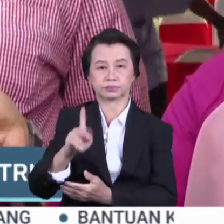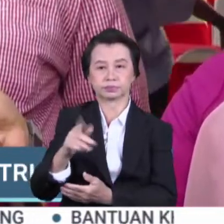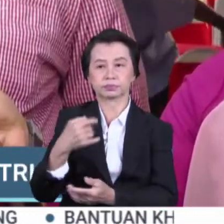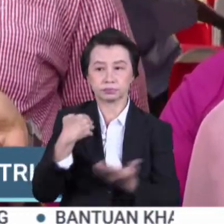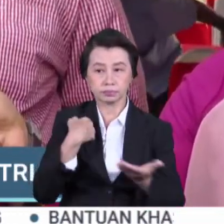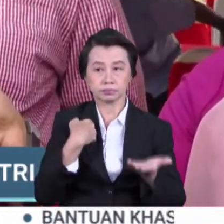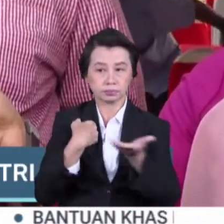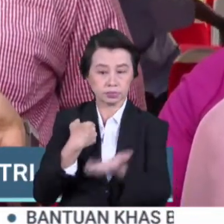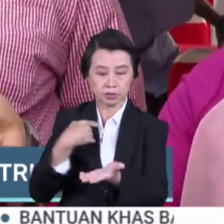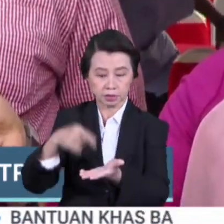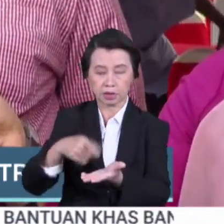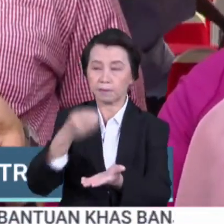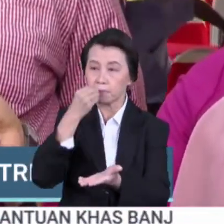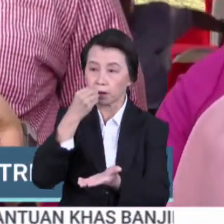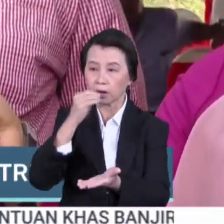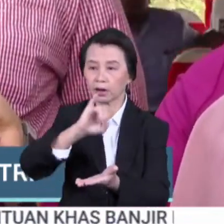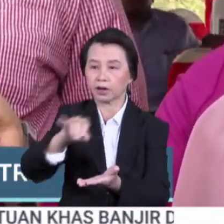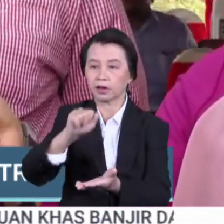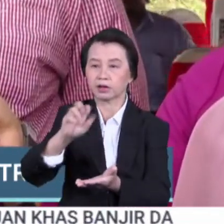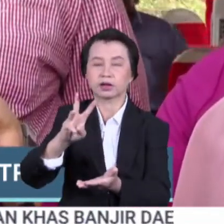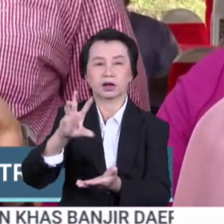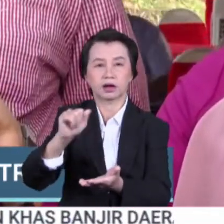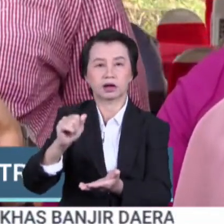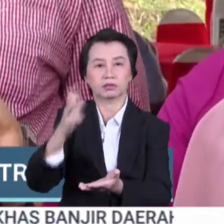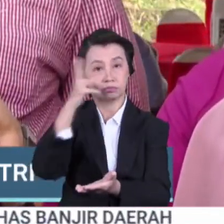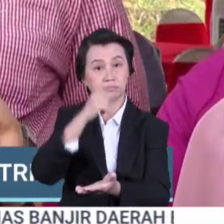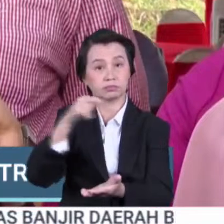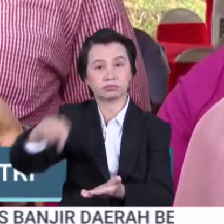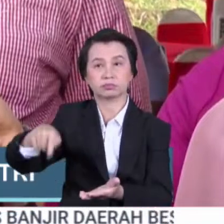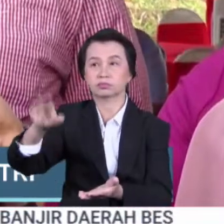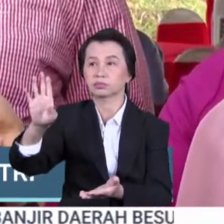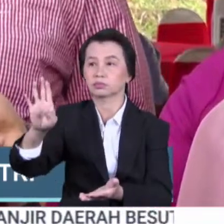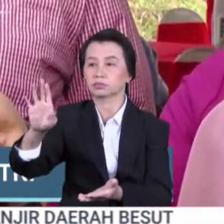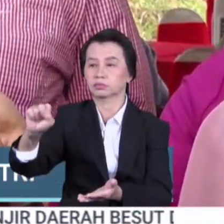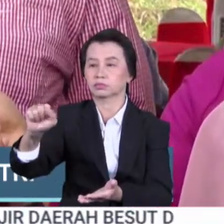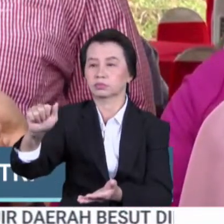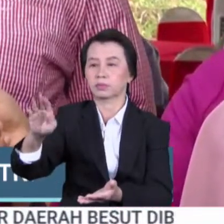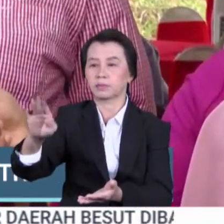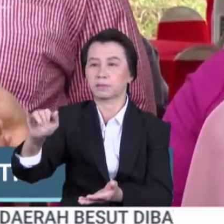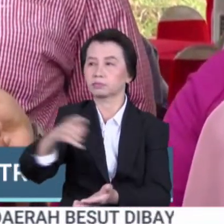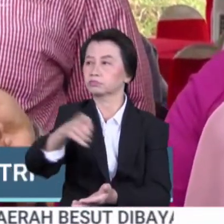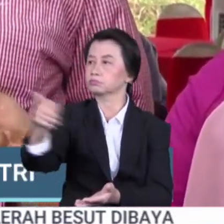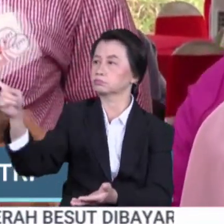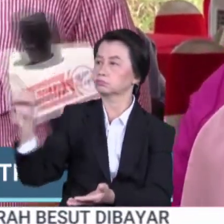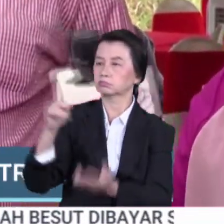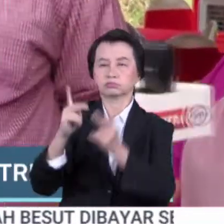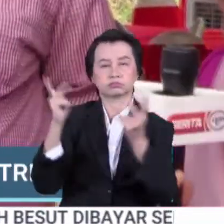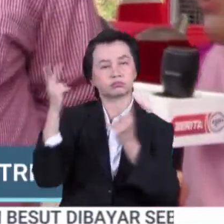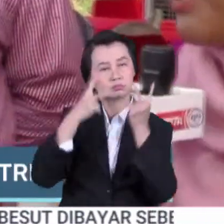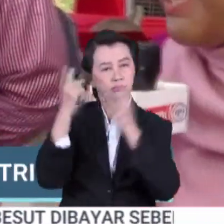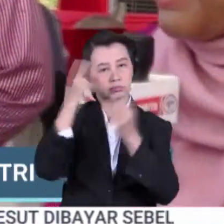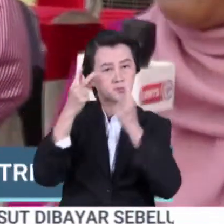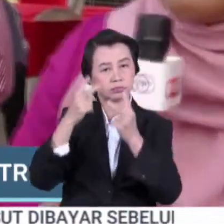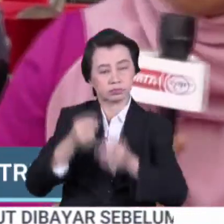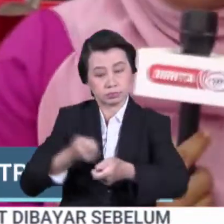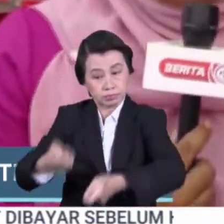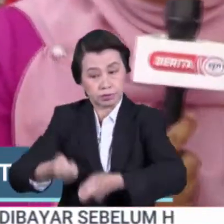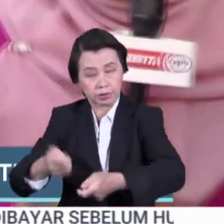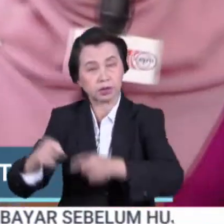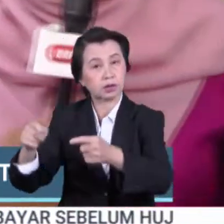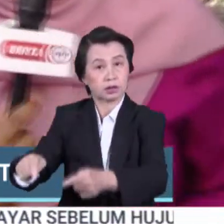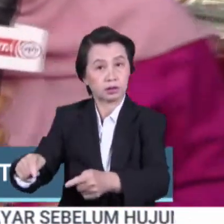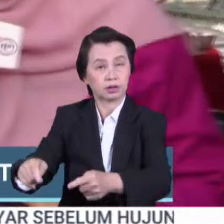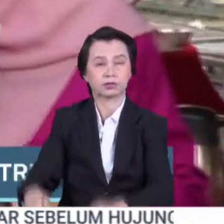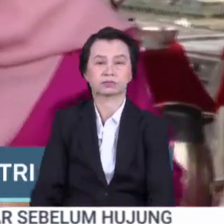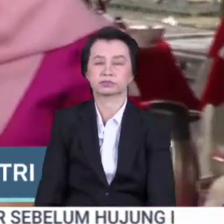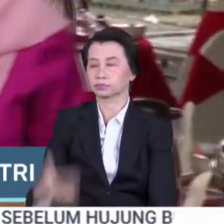yang ingin kita tonjolkan di samping keindahan Sabak sebagai kawasan pelancongan dan kawasan pertanian. Terima kasih Dato' Sri kerana sudi bersama